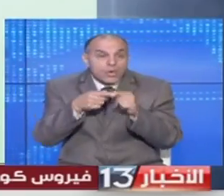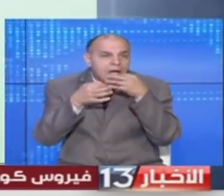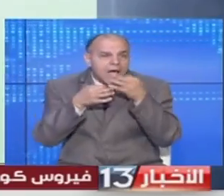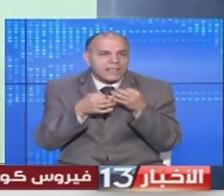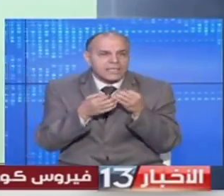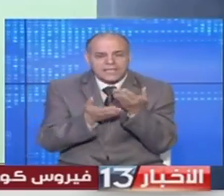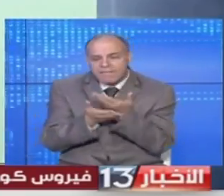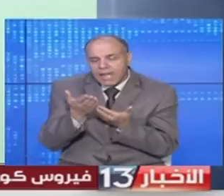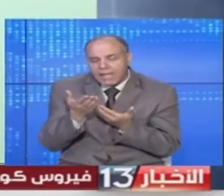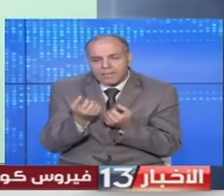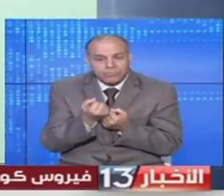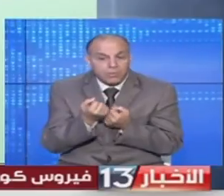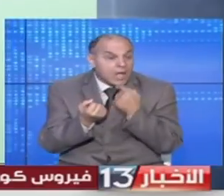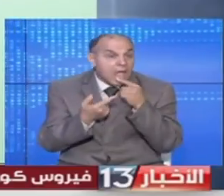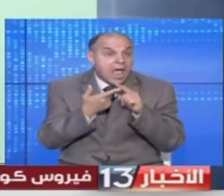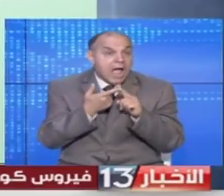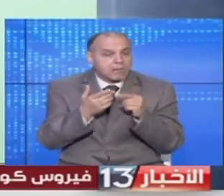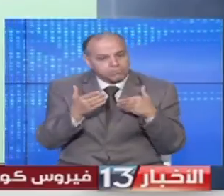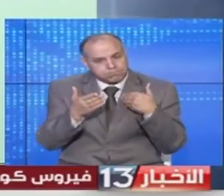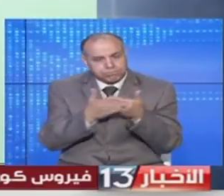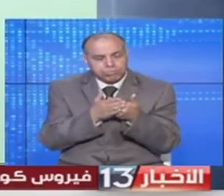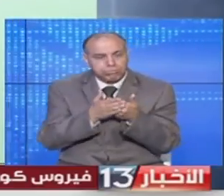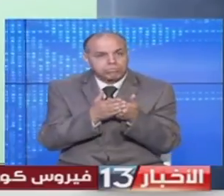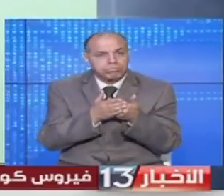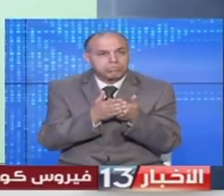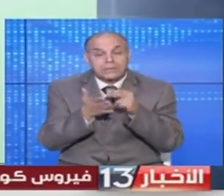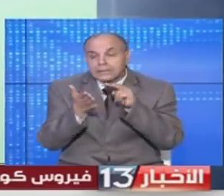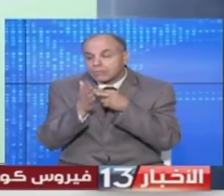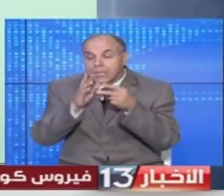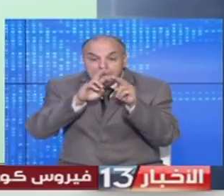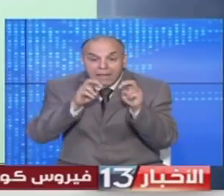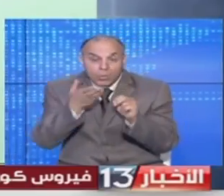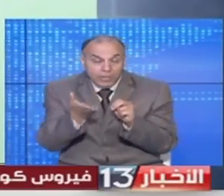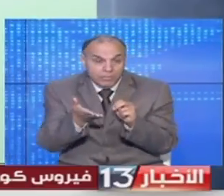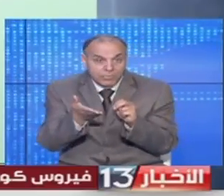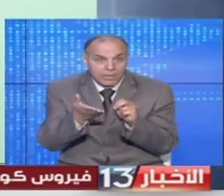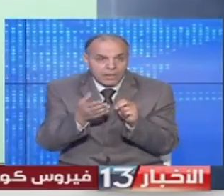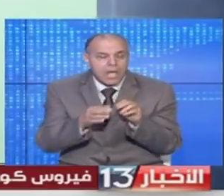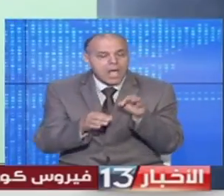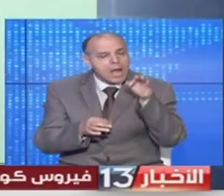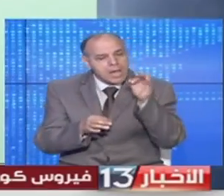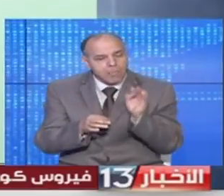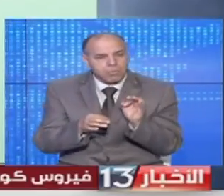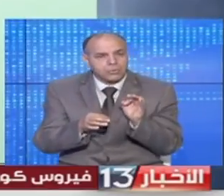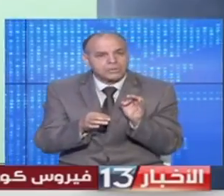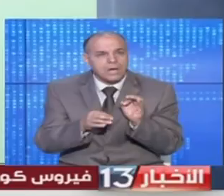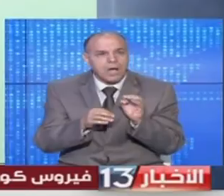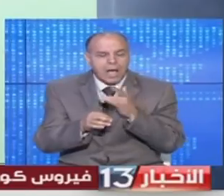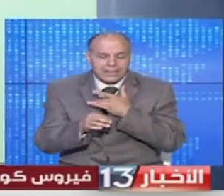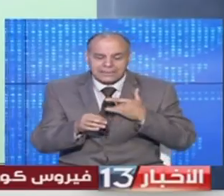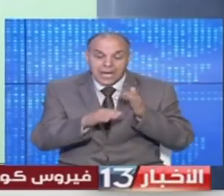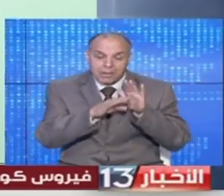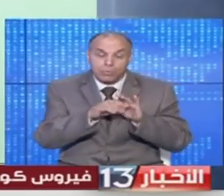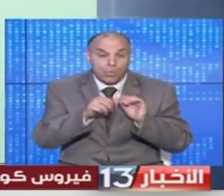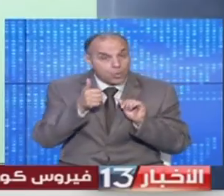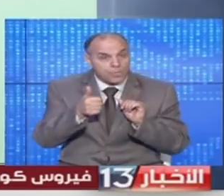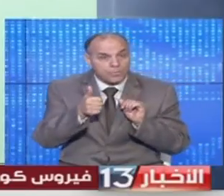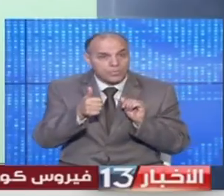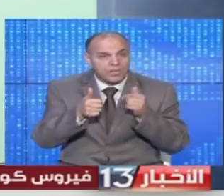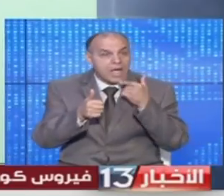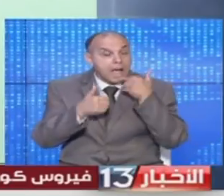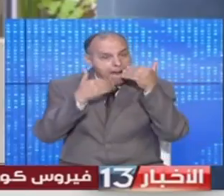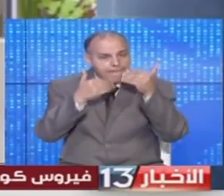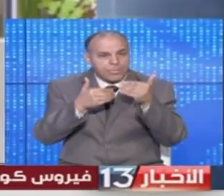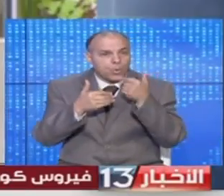التعامل معه ما توصلت اليه احدث هذه الدراسات استوجبت حين البروتوكولات الصحيه التي تم وضعها